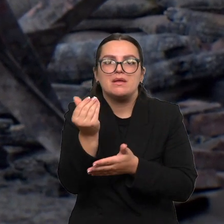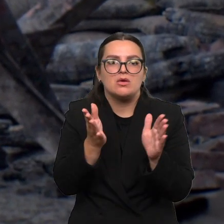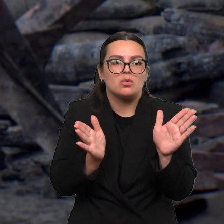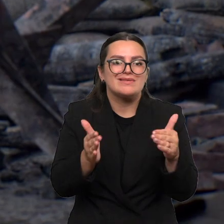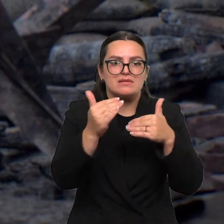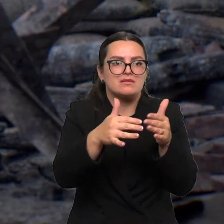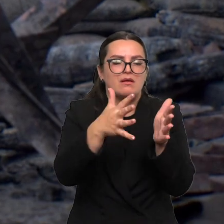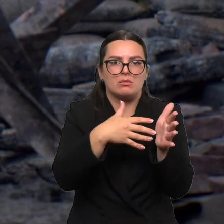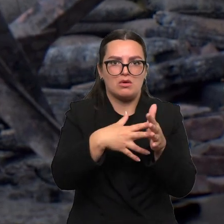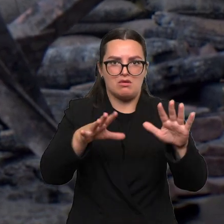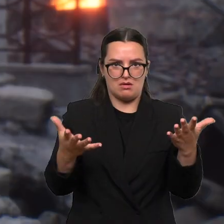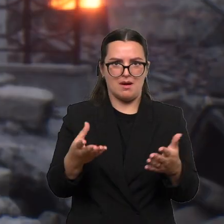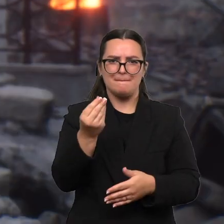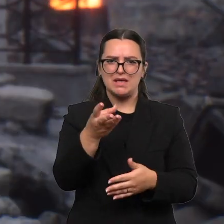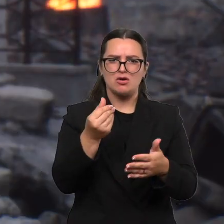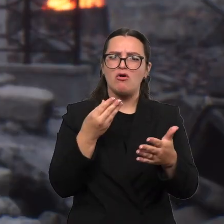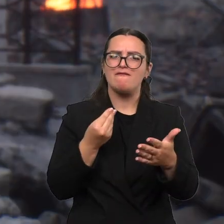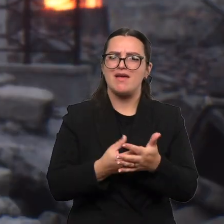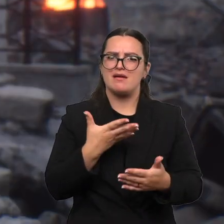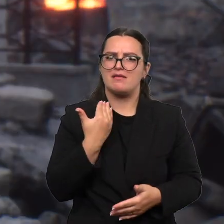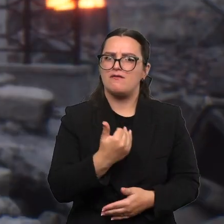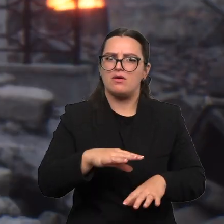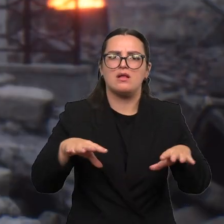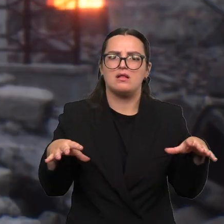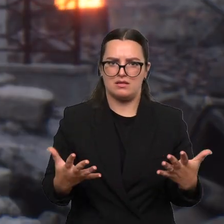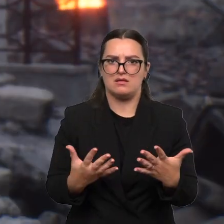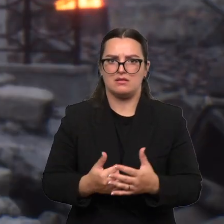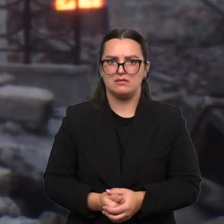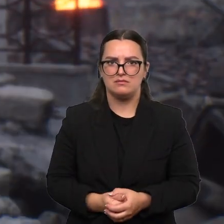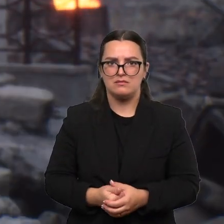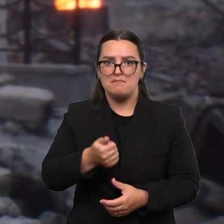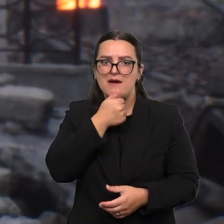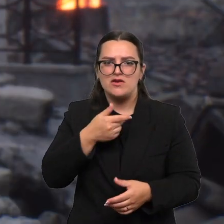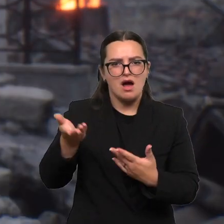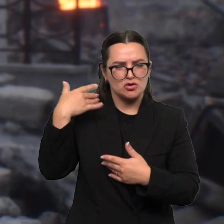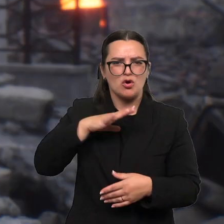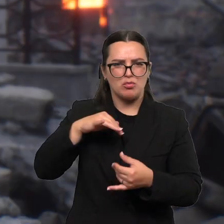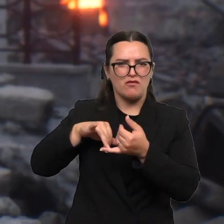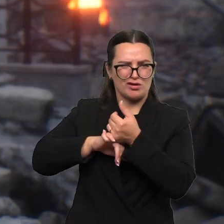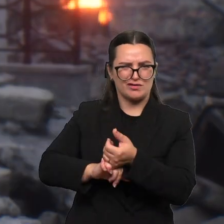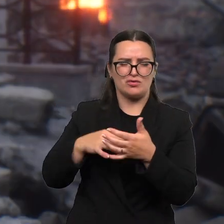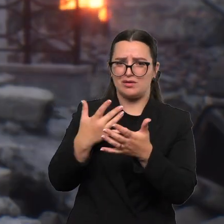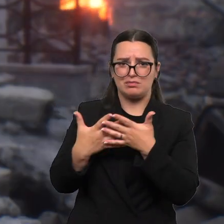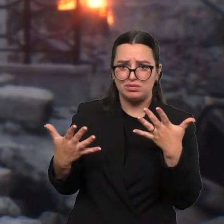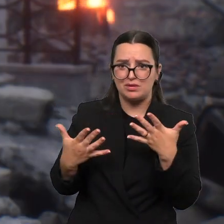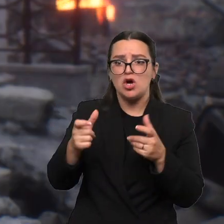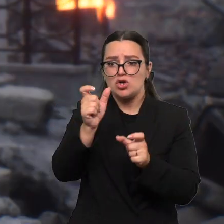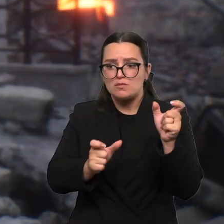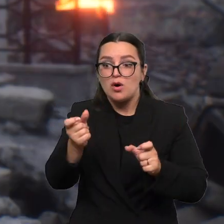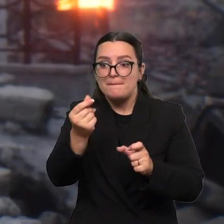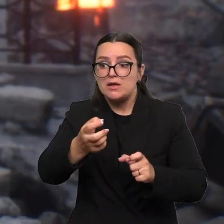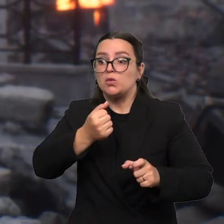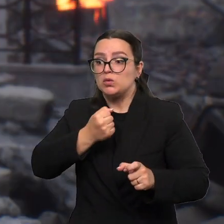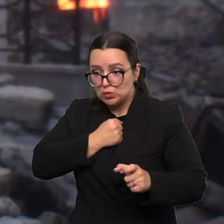sistema, kokia yra ta pinigų vertė, ant ko jį laikosi ir ar vėl nenutiktų taip, kad istorijoje nekartai yra buvę,